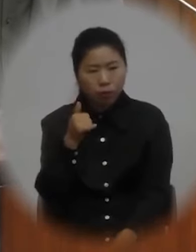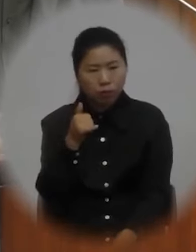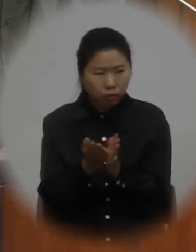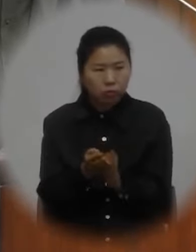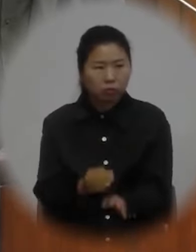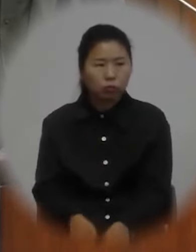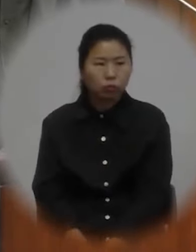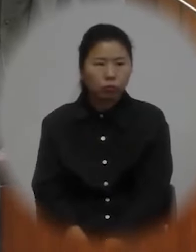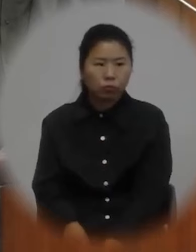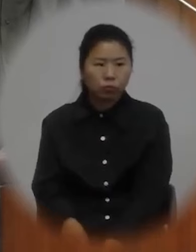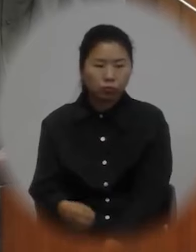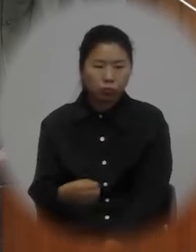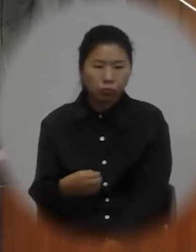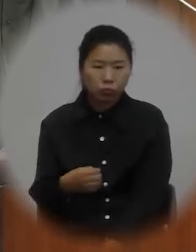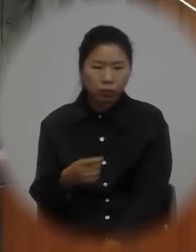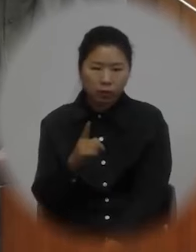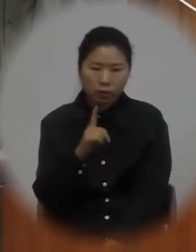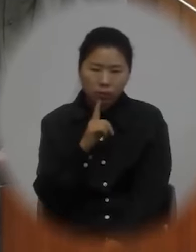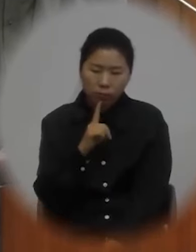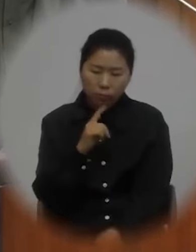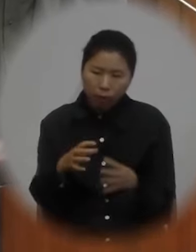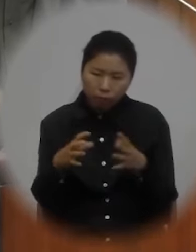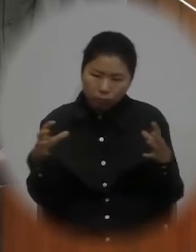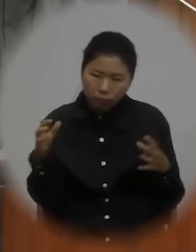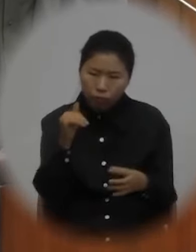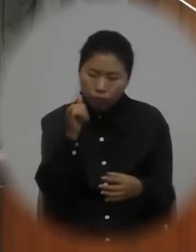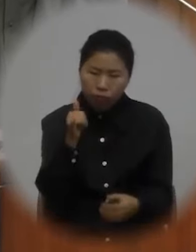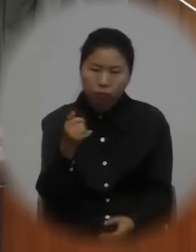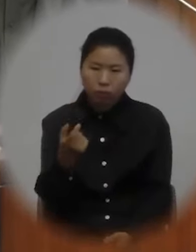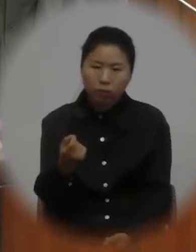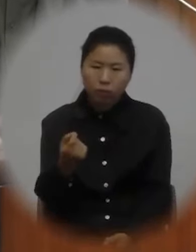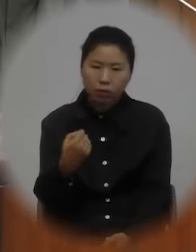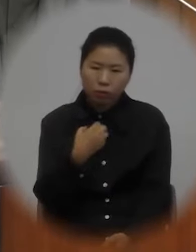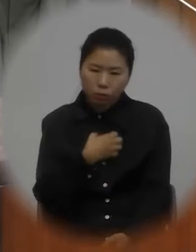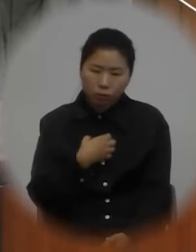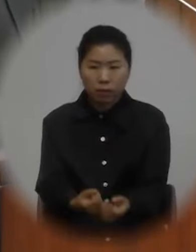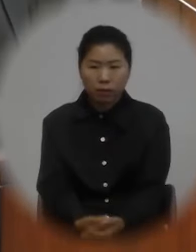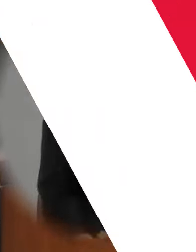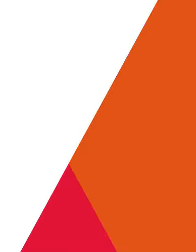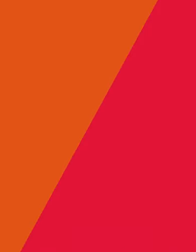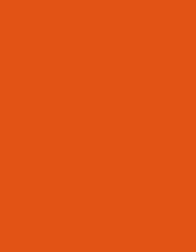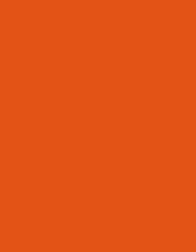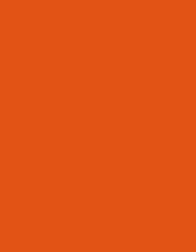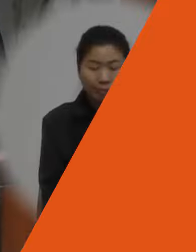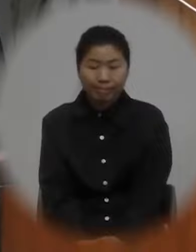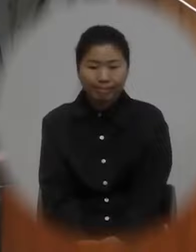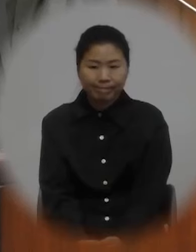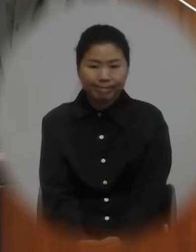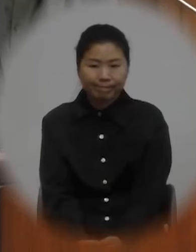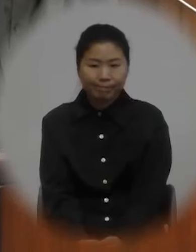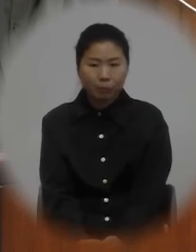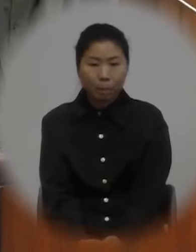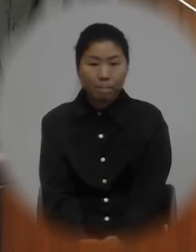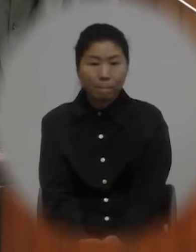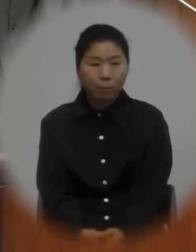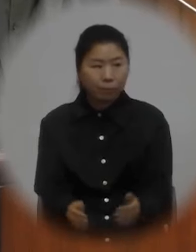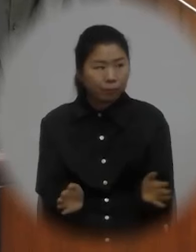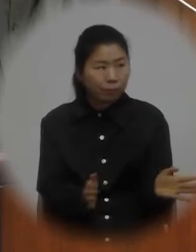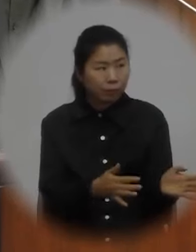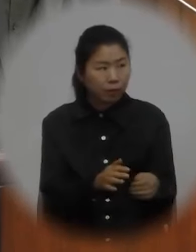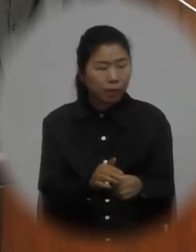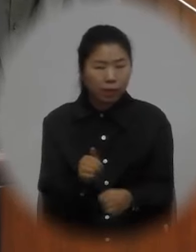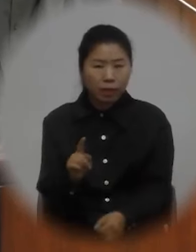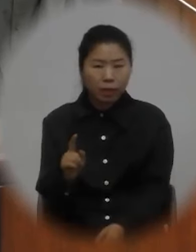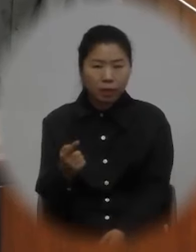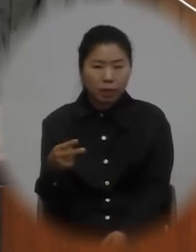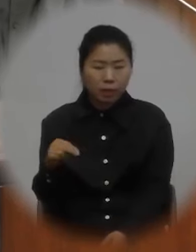건물이어서. 부설수랄까 이런 게왜 굳이 그랬을까라는 아쉬움은 좀 있습니다. 그 함신익 오케스트라